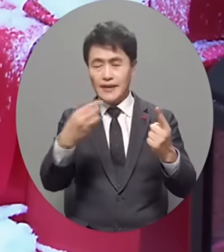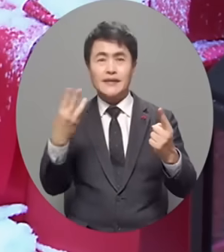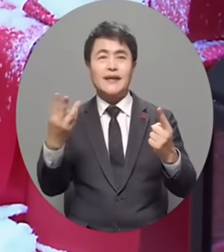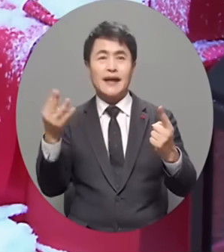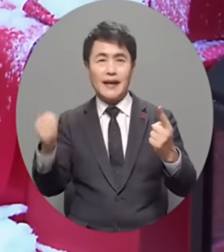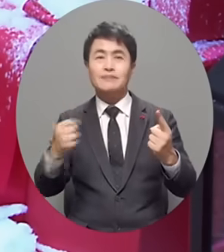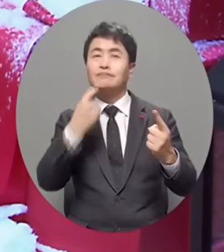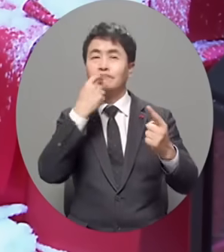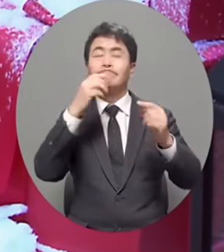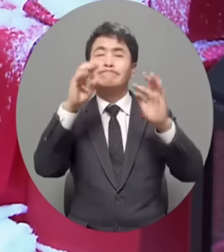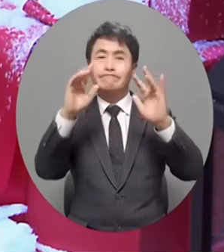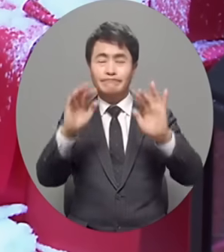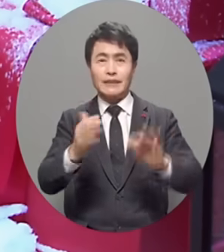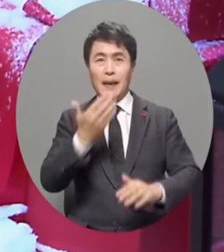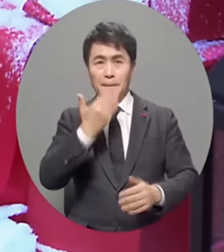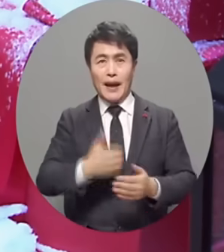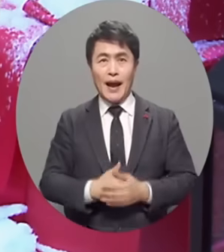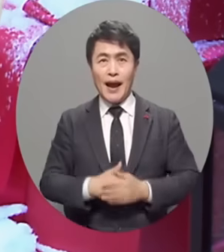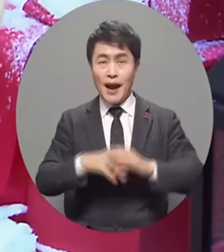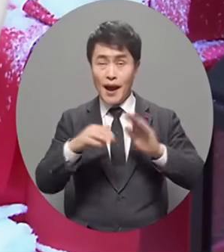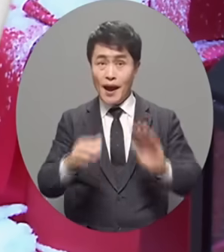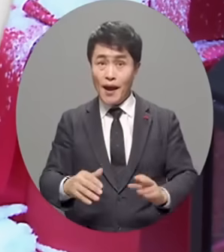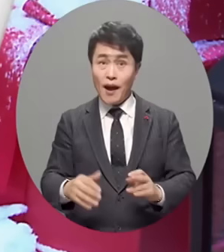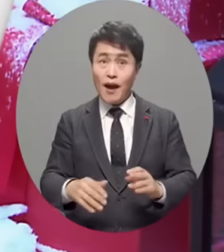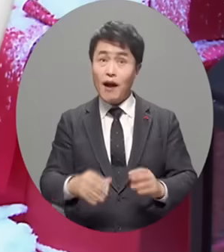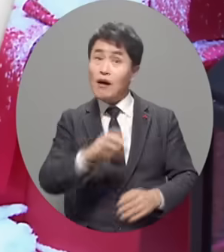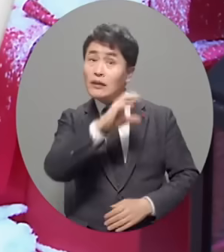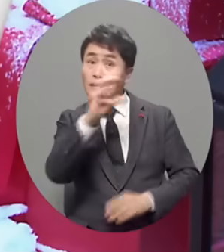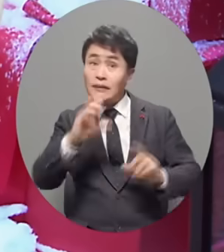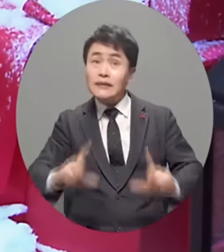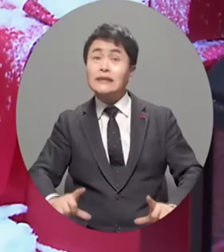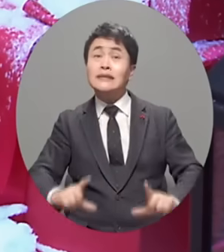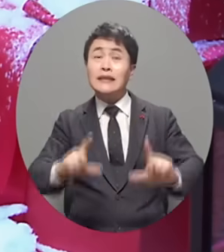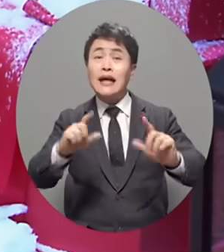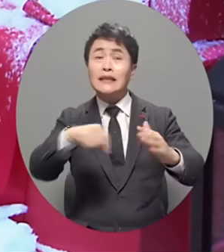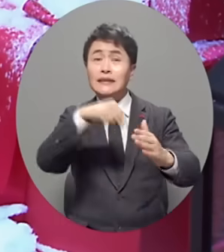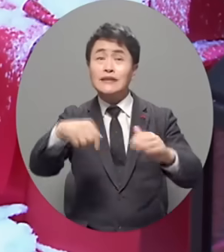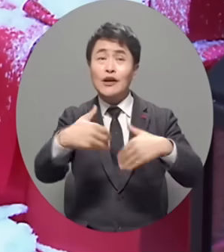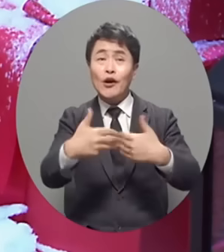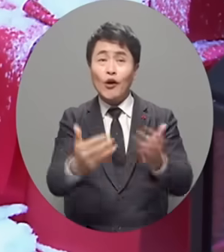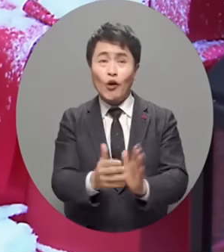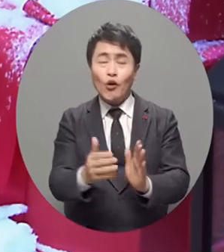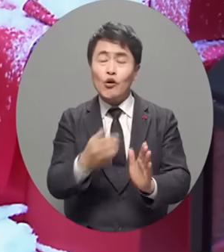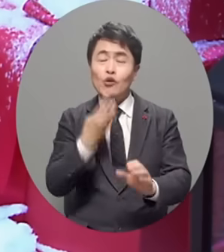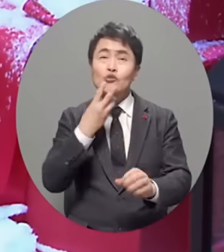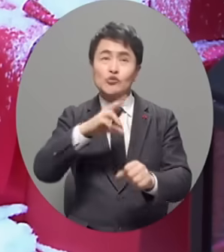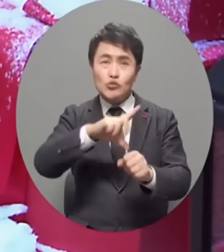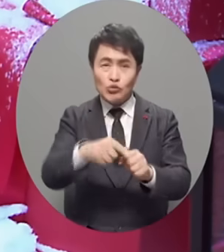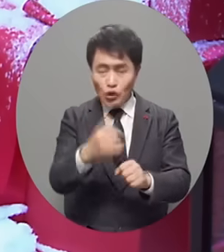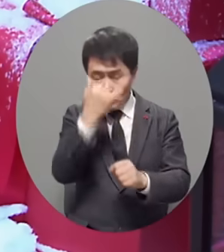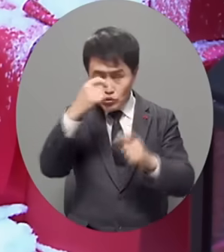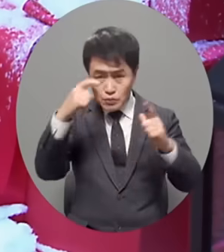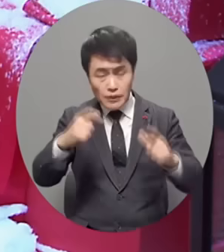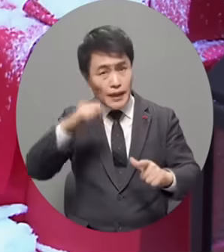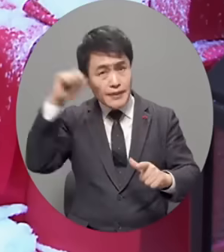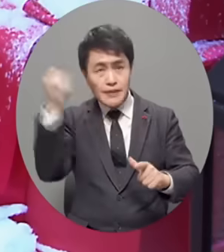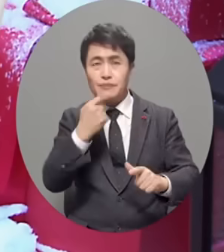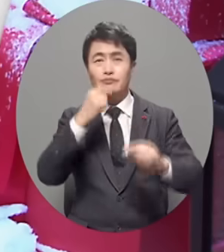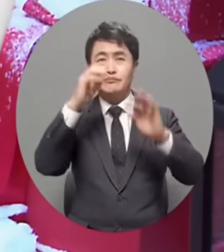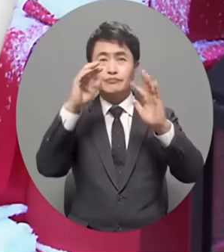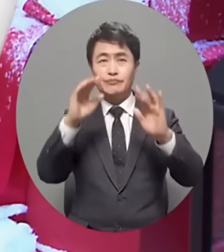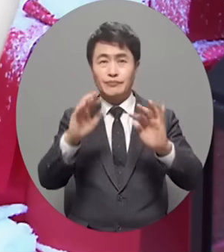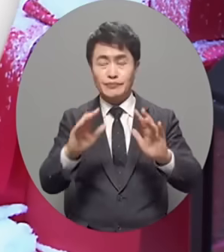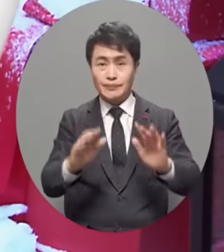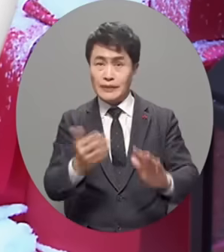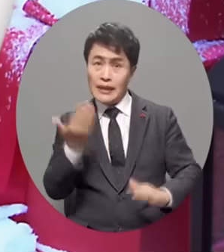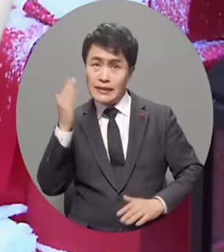안팎의 적설이 예상됩니다. 성탄절 당일에도 수도권과 충청 북부에는 새벽 한때 눈이 내리겠습니다. 다만